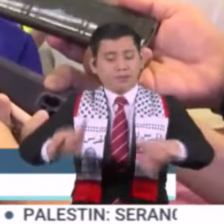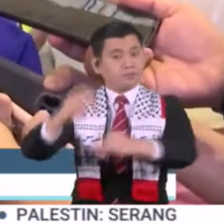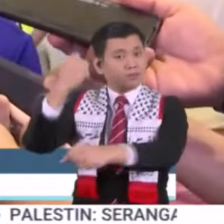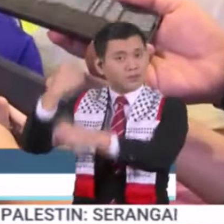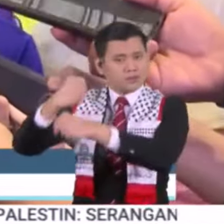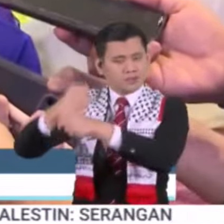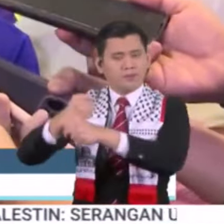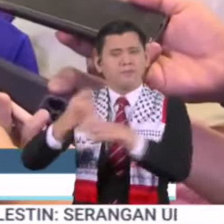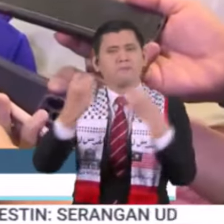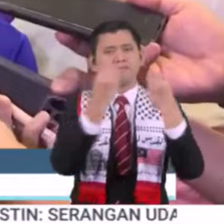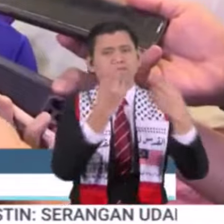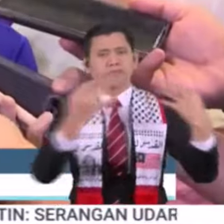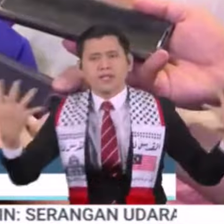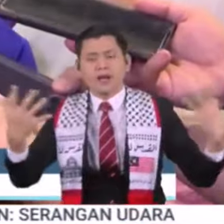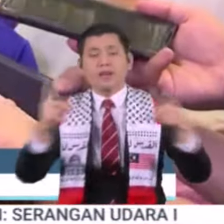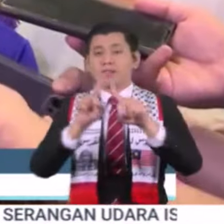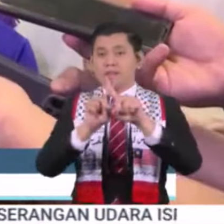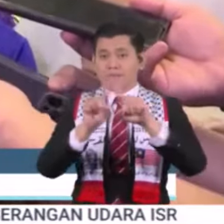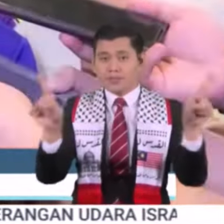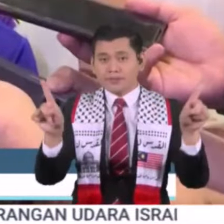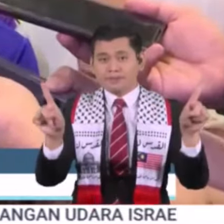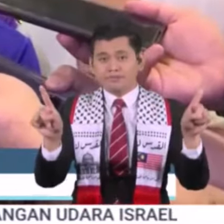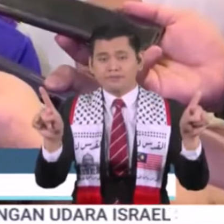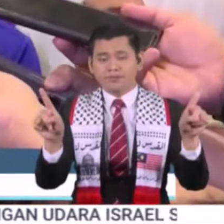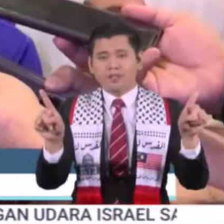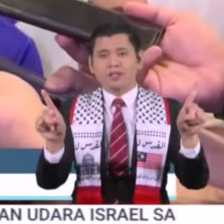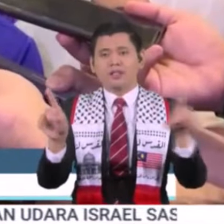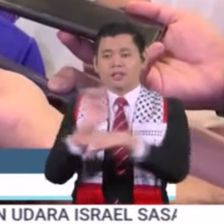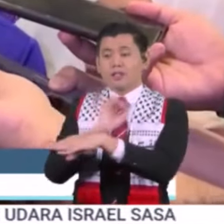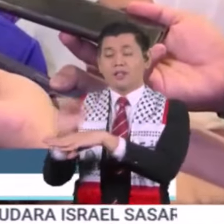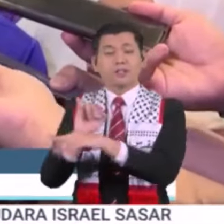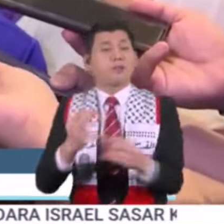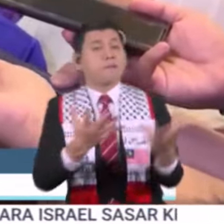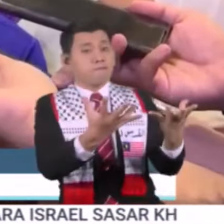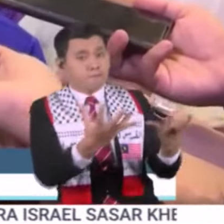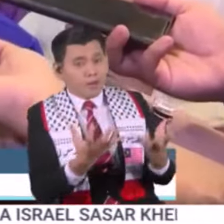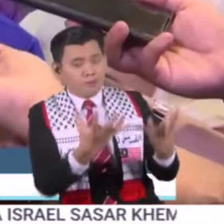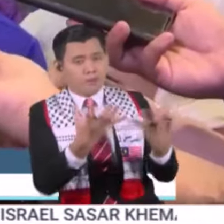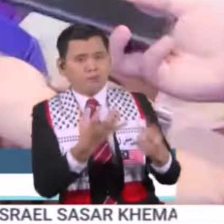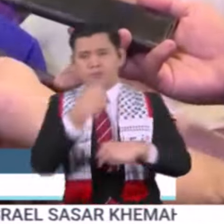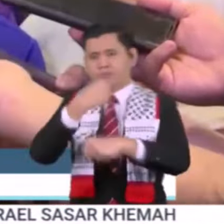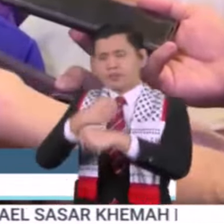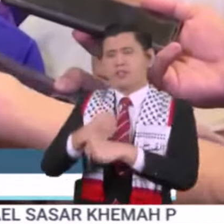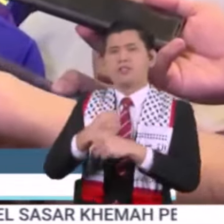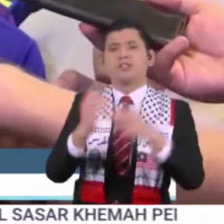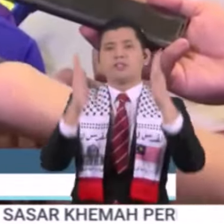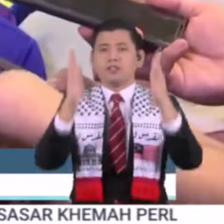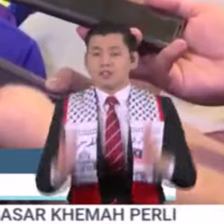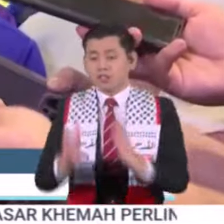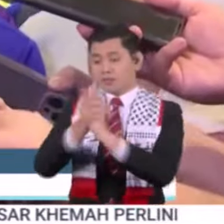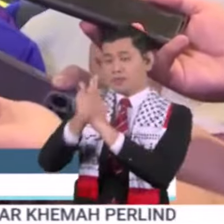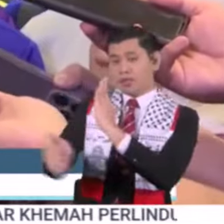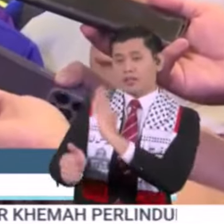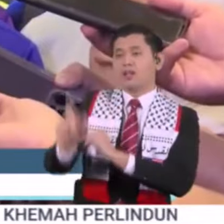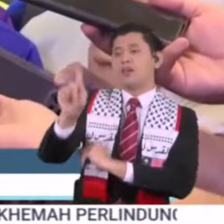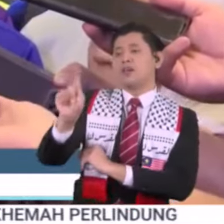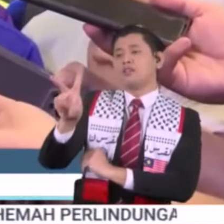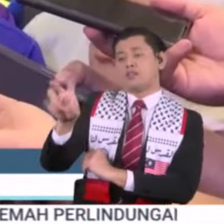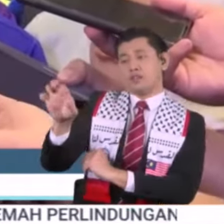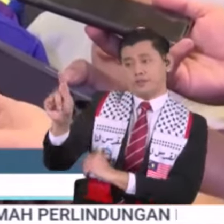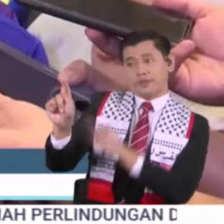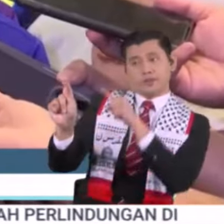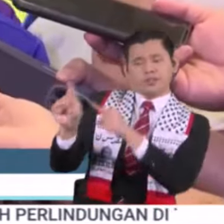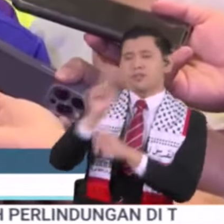pekerjaan memang banyak, tetapi industri memerlukan pekerja-pekerja yang berkemahiran. Tvet adalah